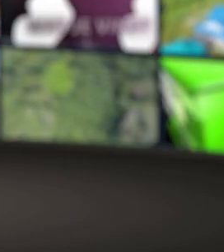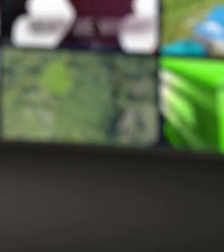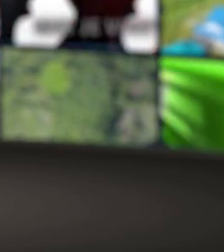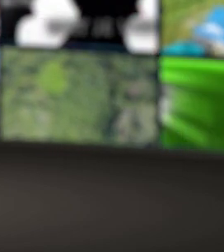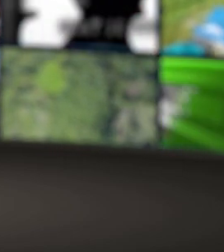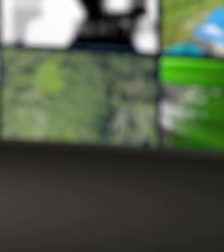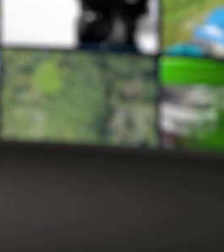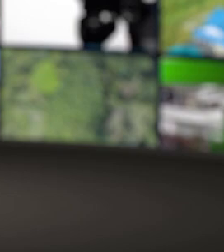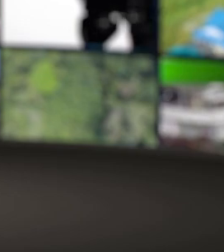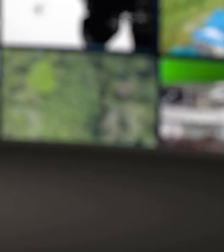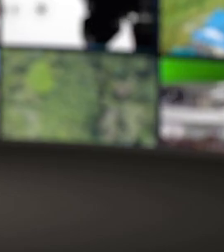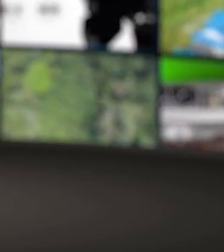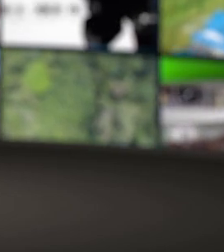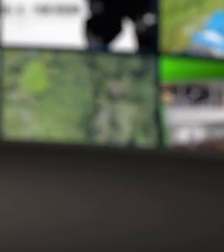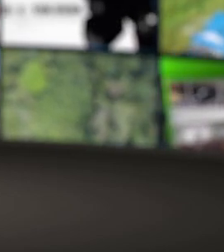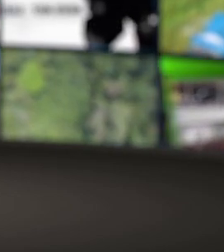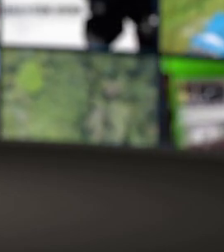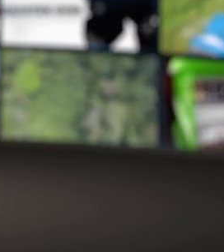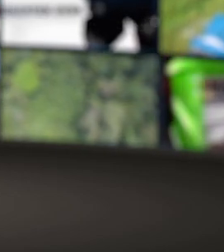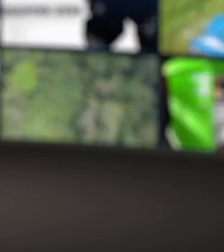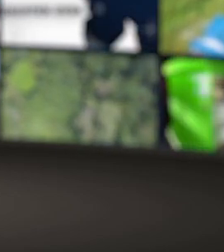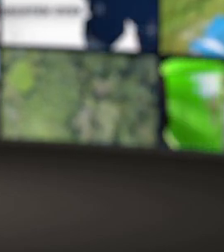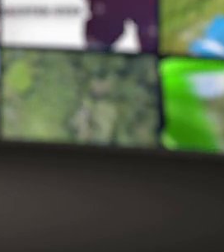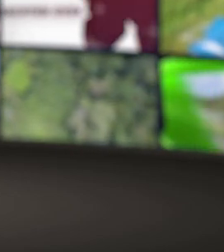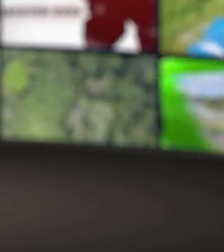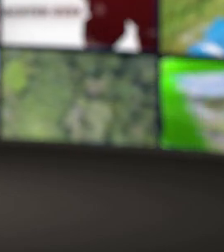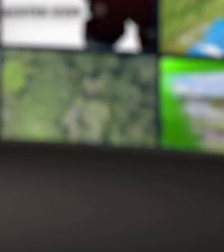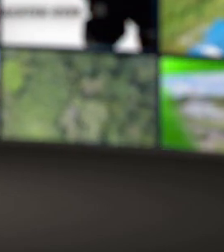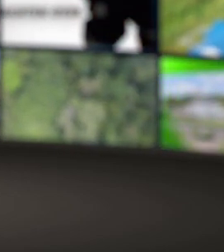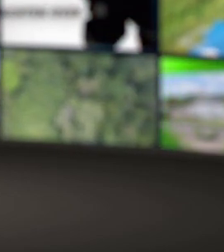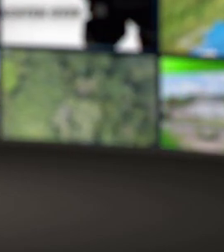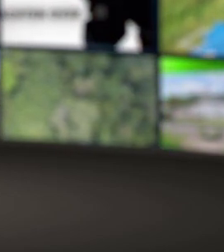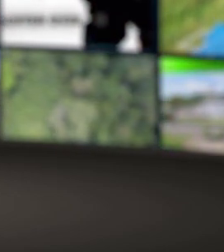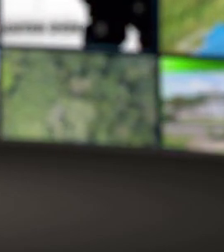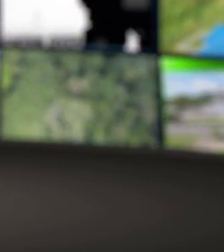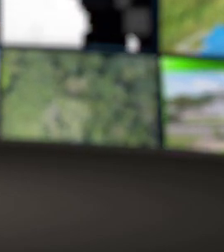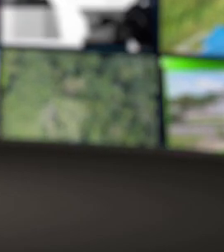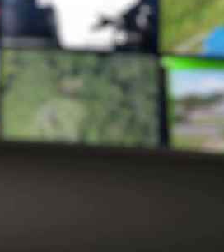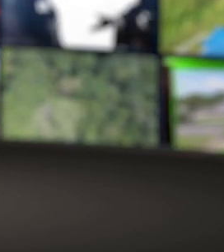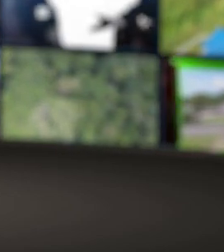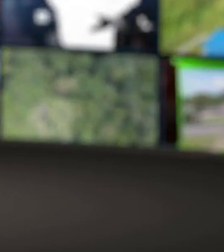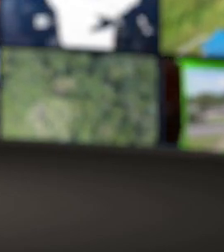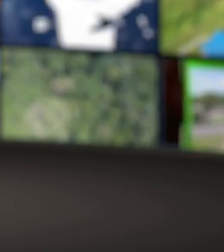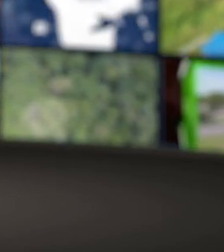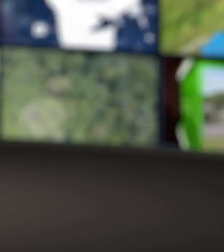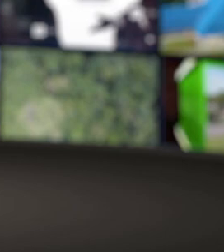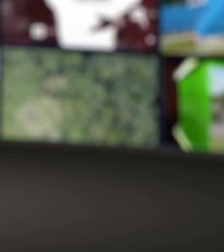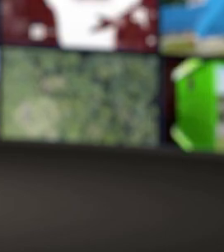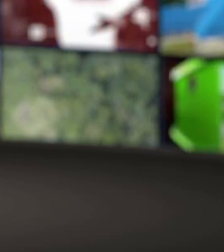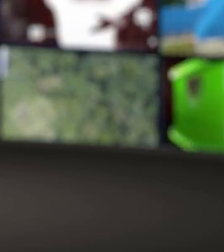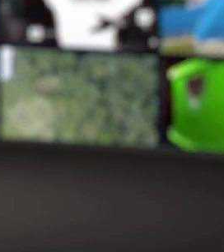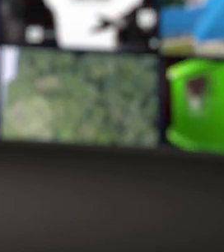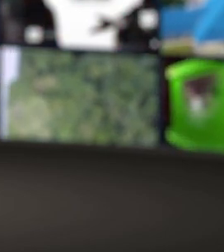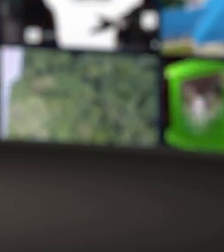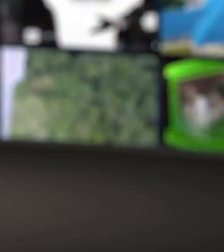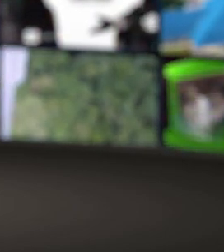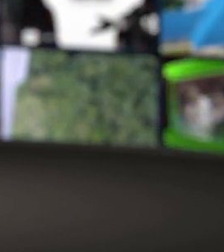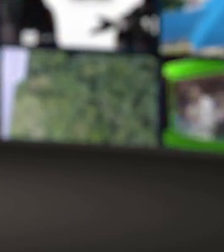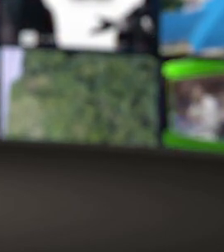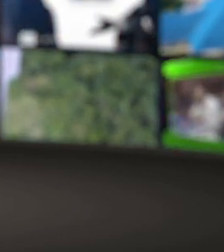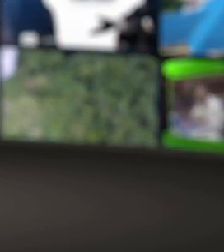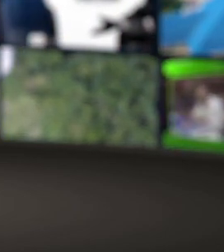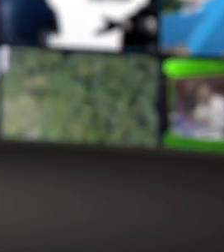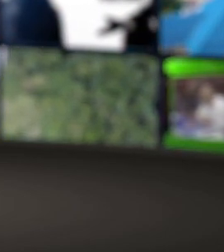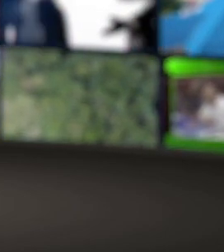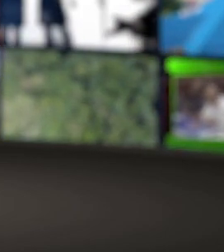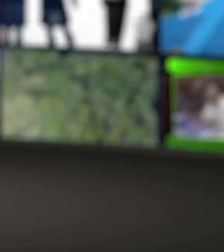bij het bekendmaken van de aangepaste COVID-19 maatregelen. De mate van verspreiding van dit besmettelijke virus in Suriname is